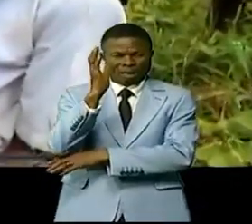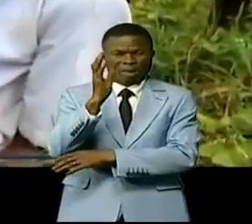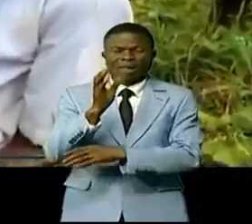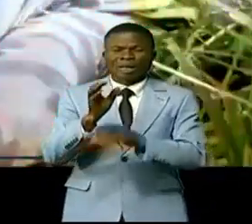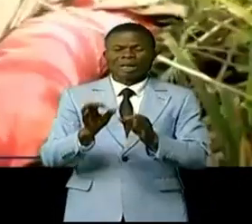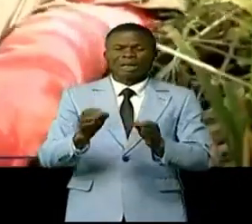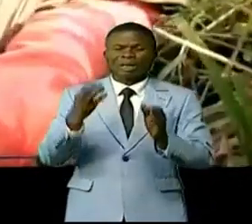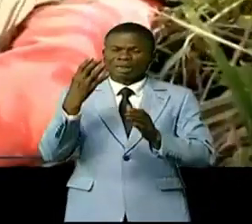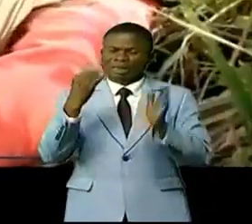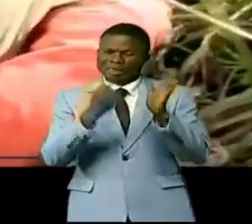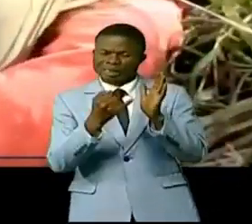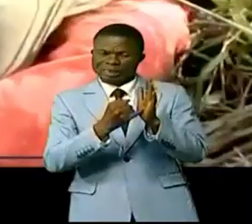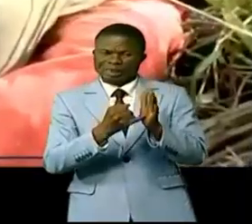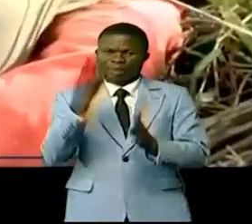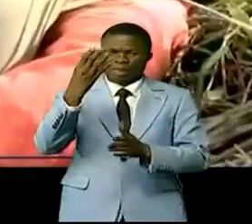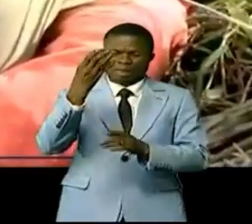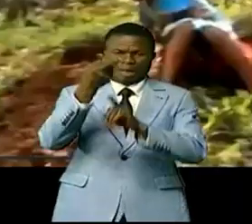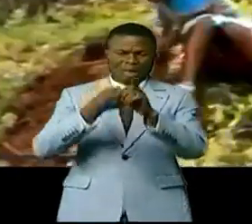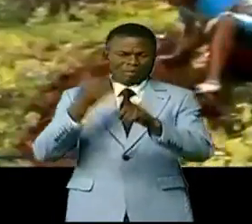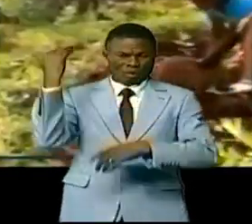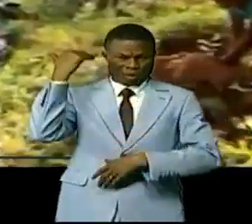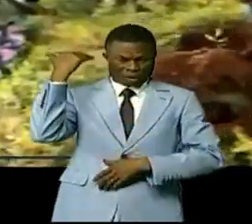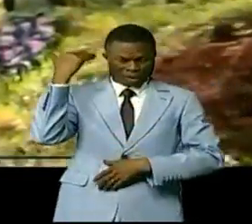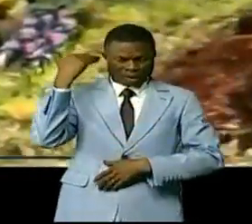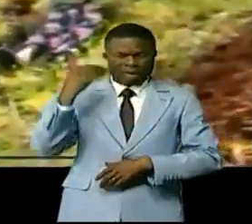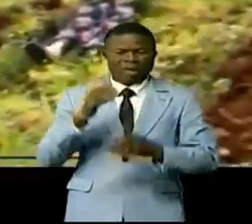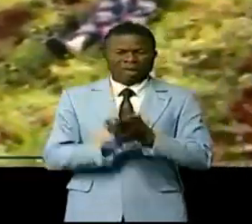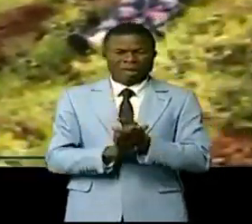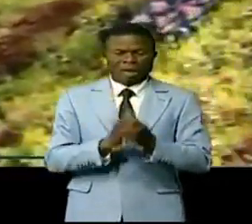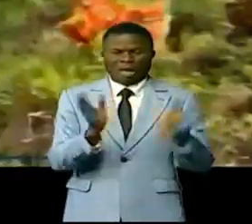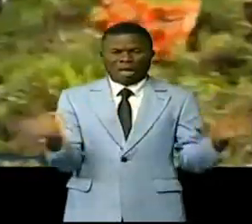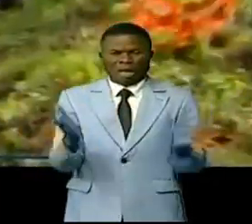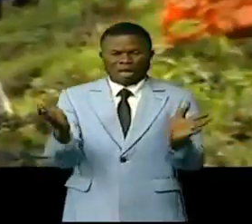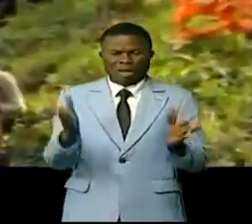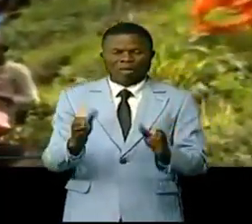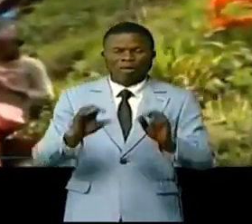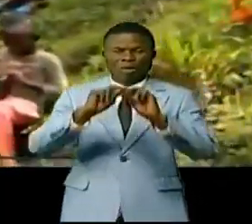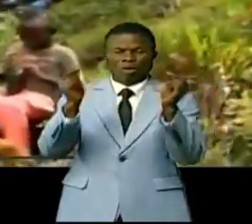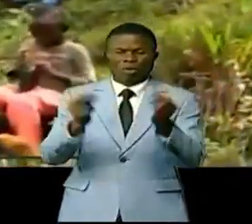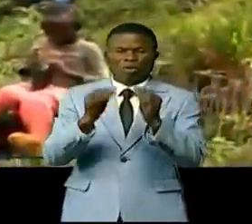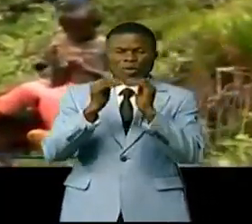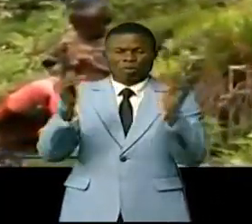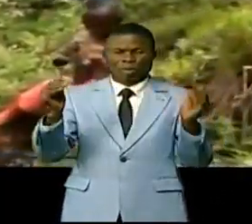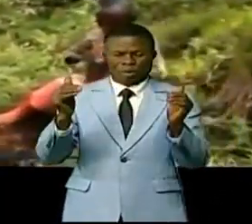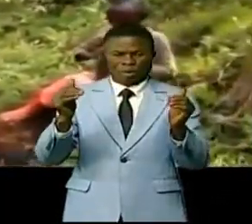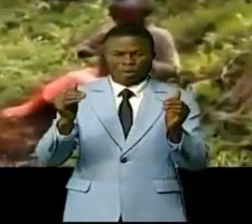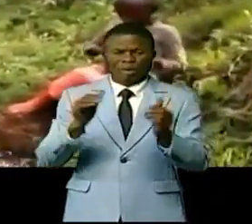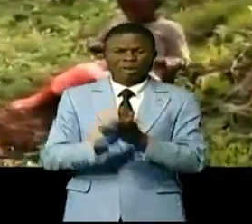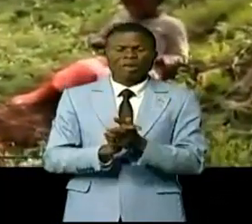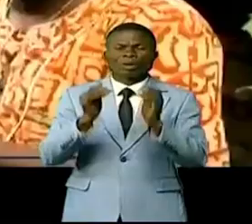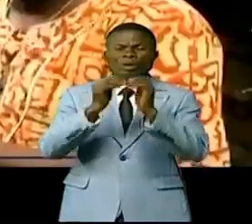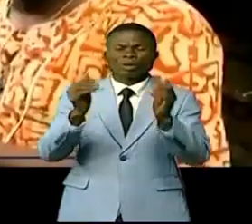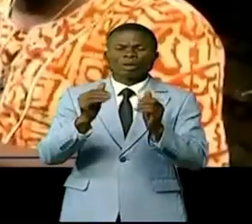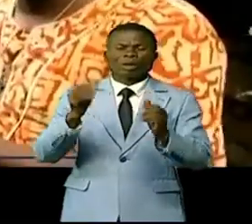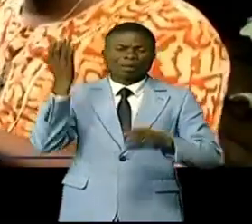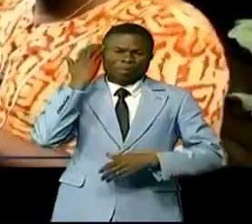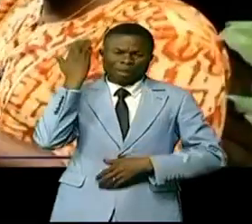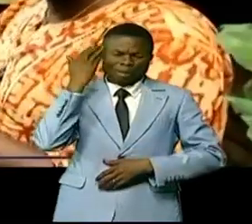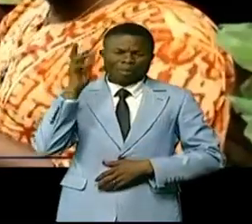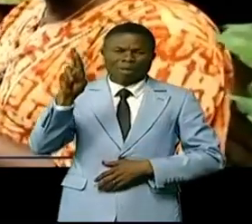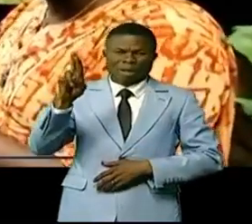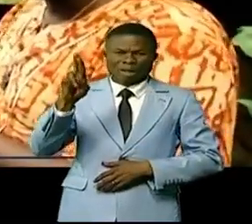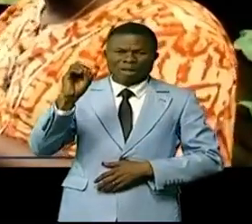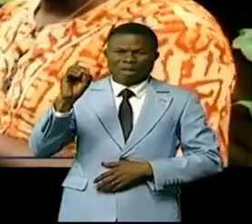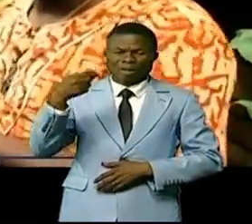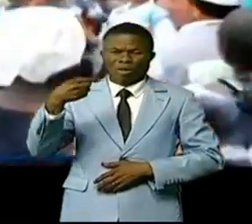dernier 4 décembre par les écoliers de la maternelle encadrés par le foyer de paix Grand Lac de l'abbé Roger Mpongu